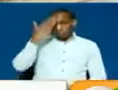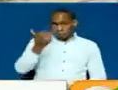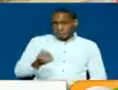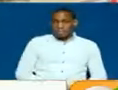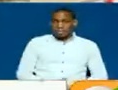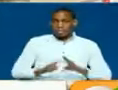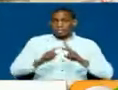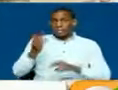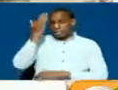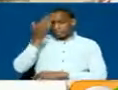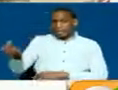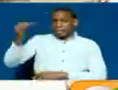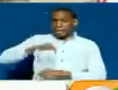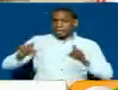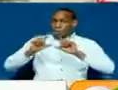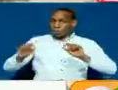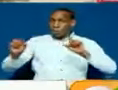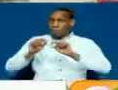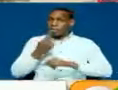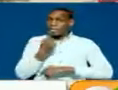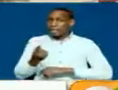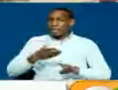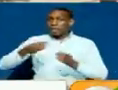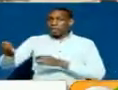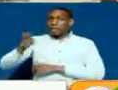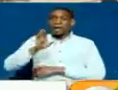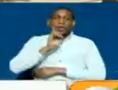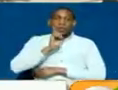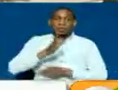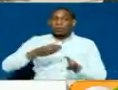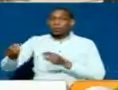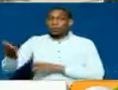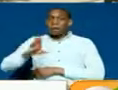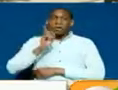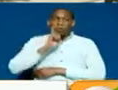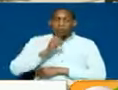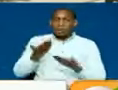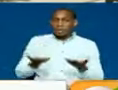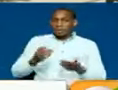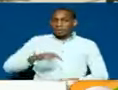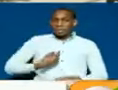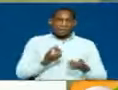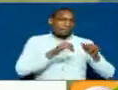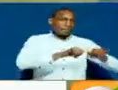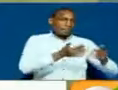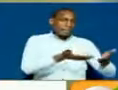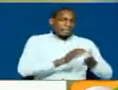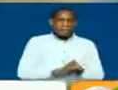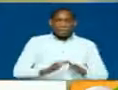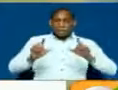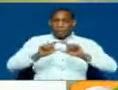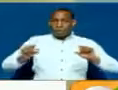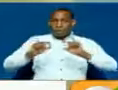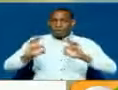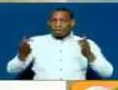sababu kutoka Jumatatu tunakuja tunaambiwa tu imeenda urudi kesho, imeenda urudi kesho, imekuwa ni kama mimi sasa naishi huko. Kulingana